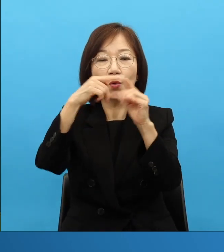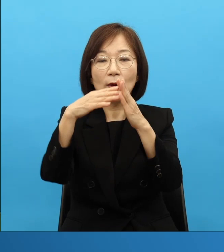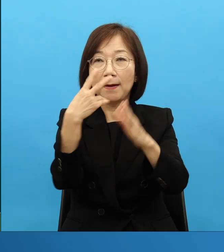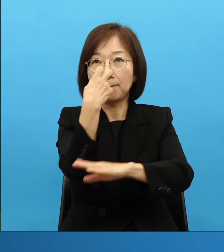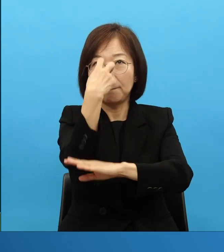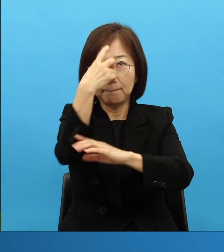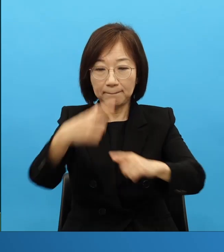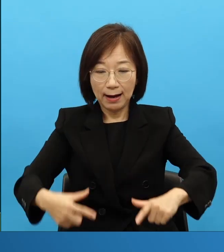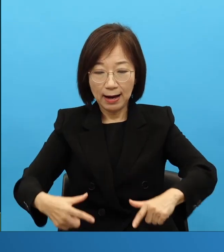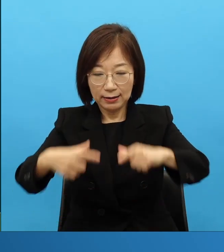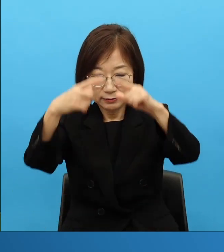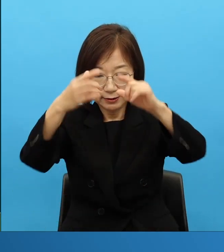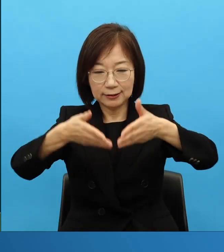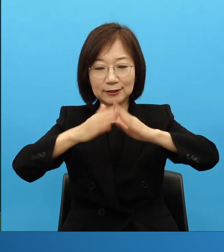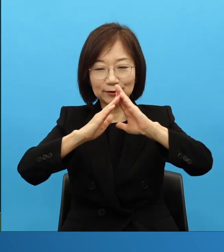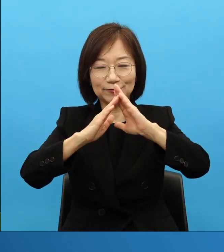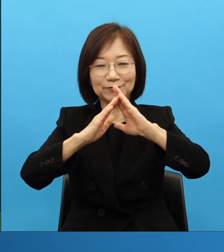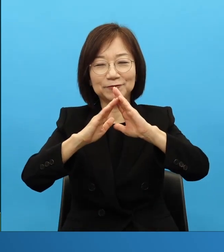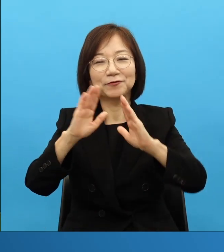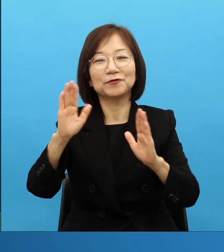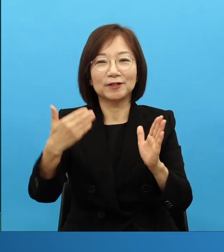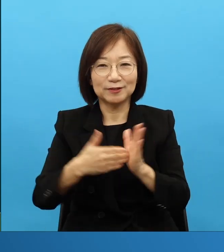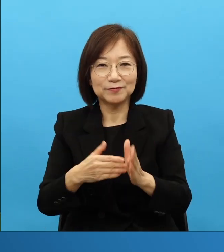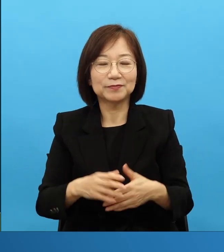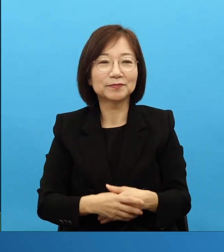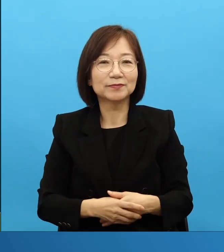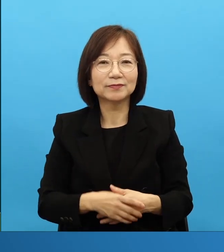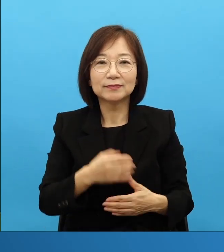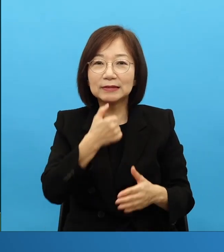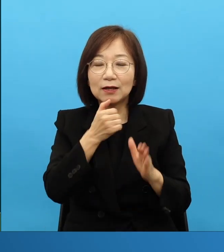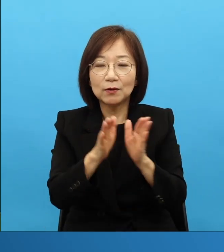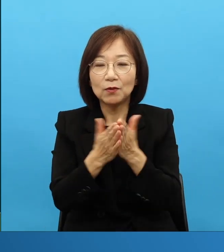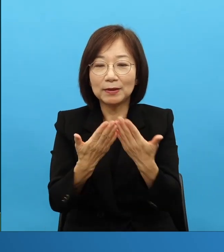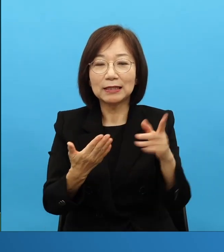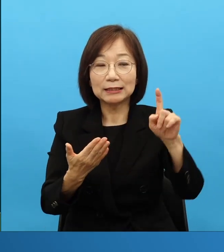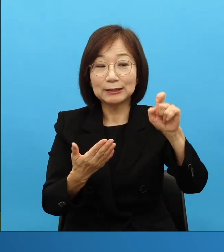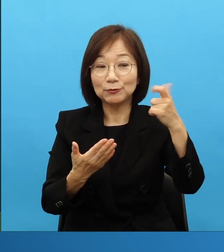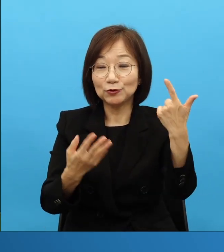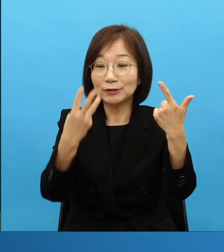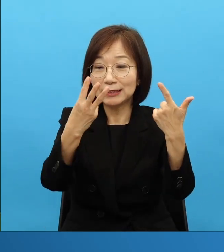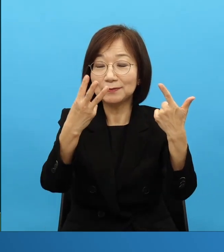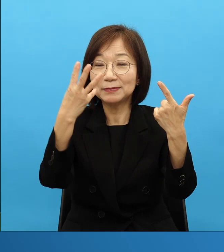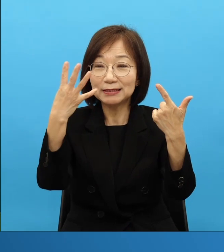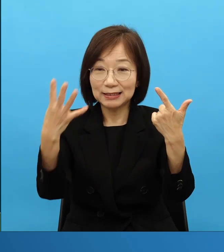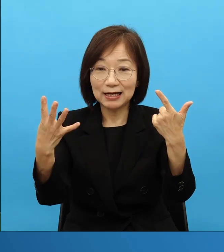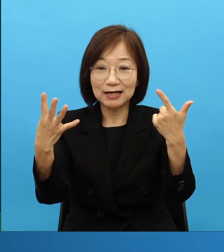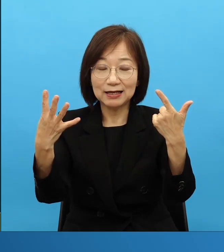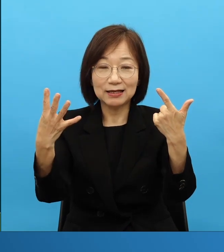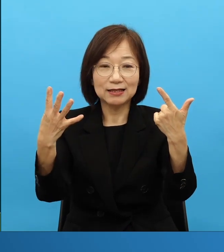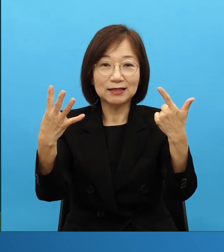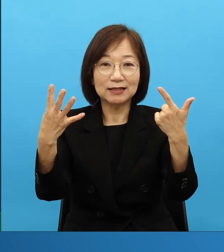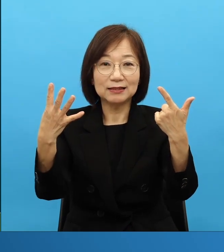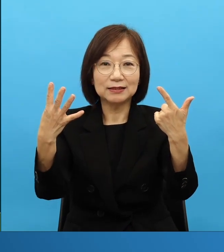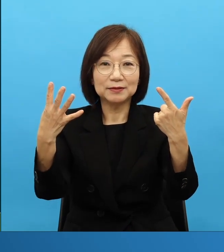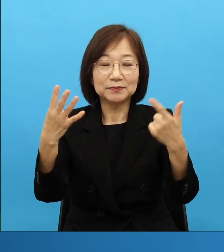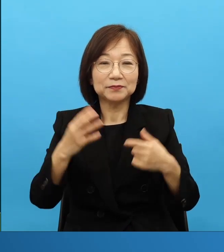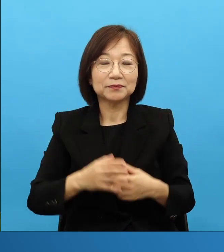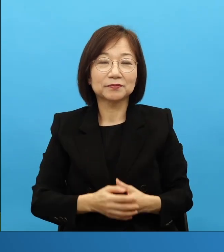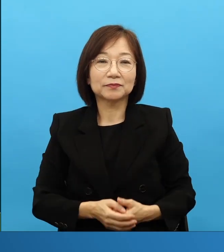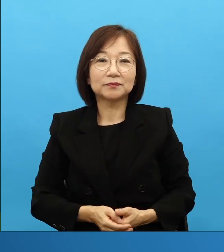was 감사한 being 일입니까? created. It's such a thankful thing. 로마서 16장 3절 4절에 보니까 바울이 뭐라고 기록했는가 하니까요.